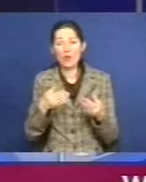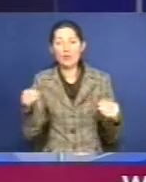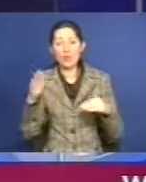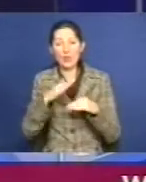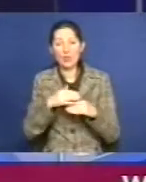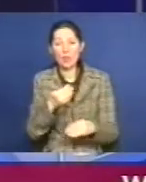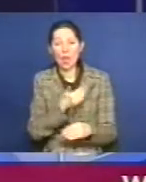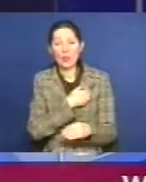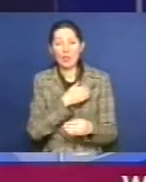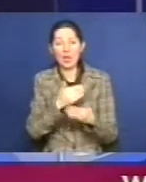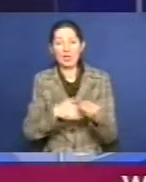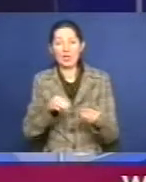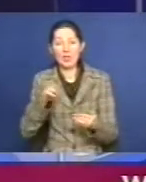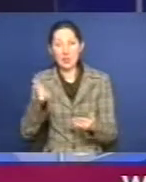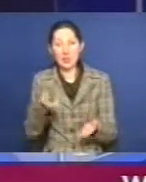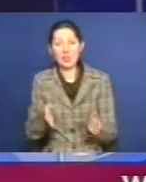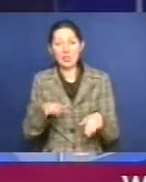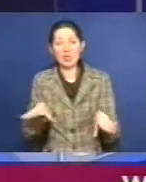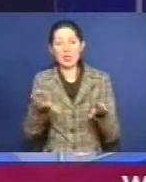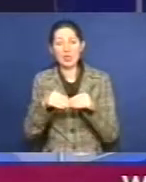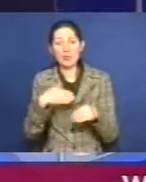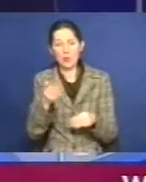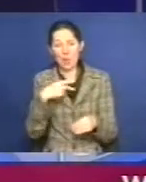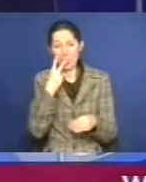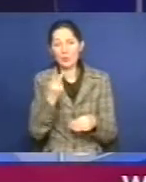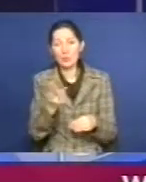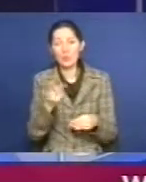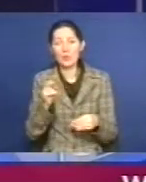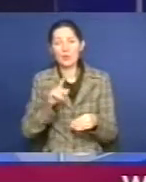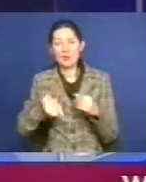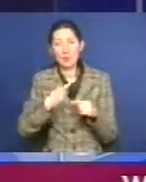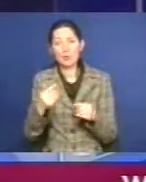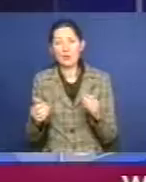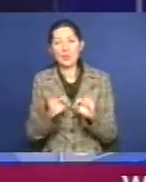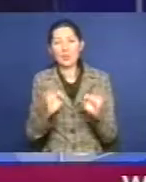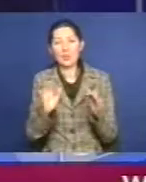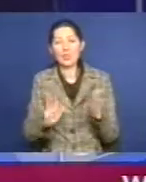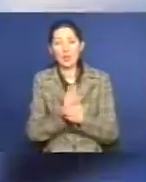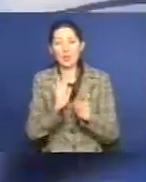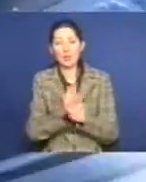бажає вам канал ТТБ. Залишайтеся разом з нами і побачимось у наступних інформаційних випусках.